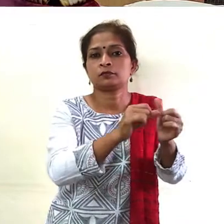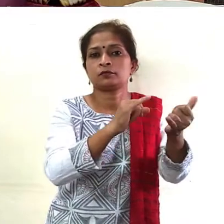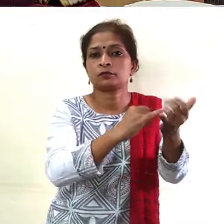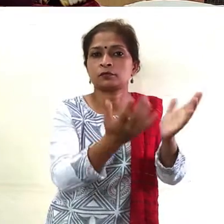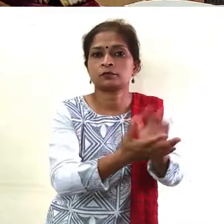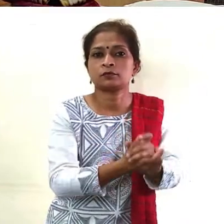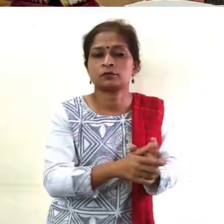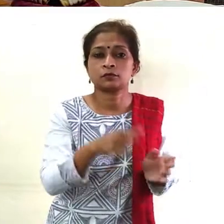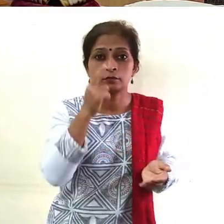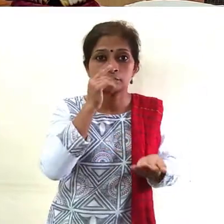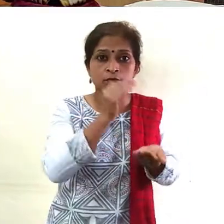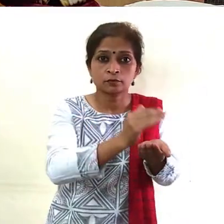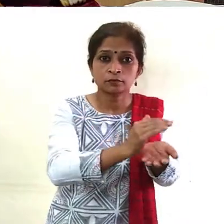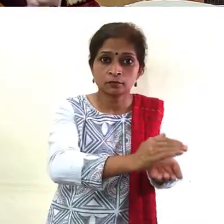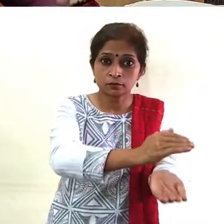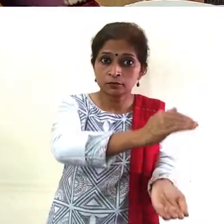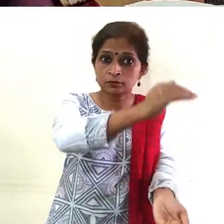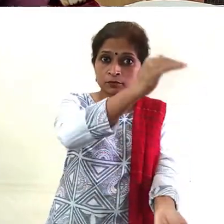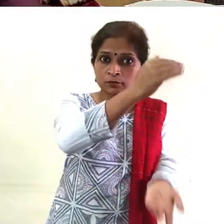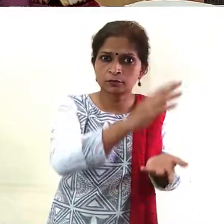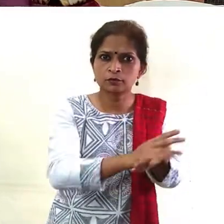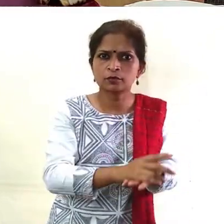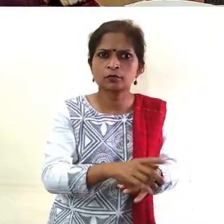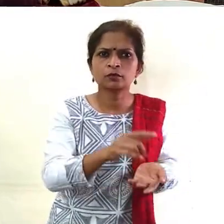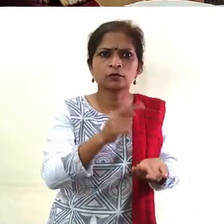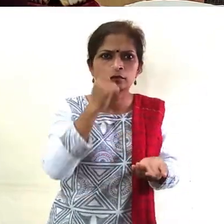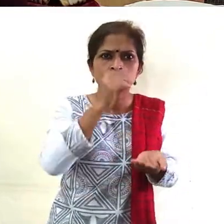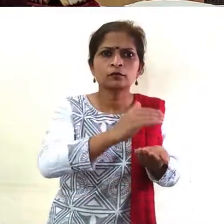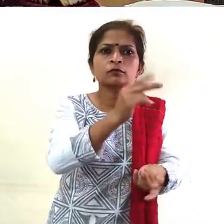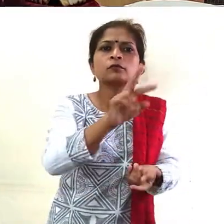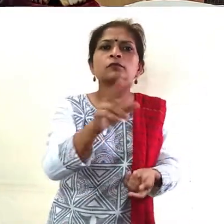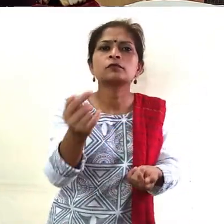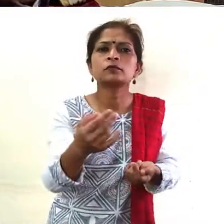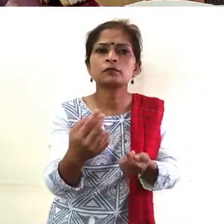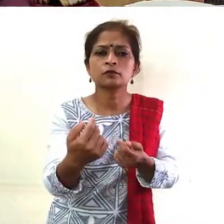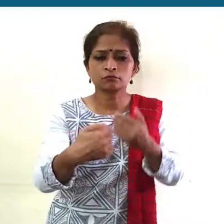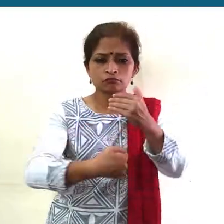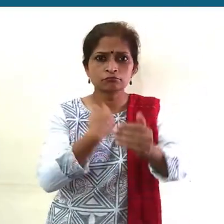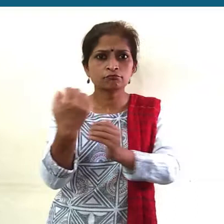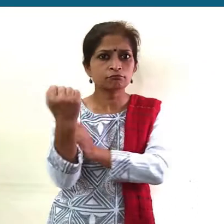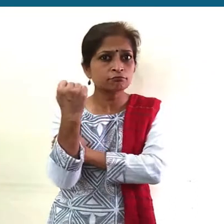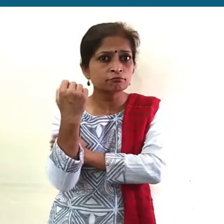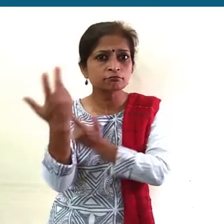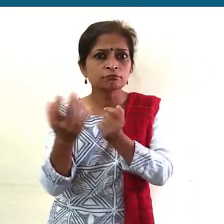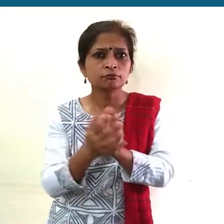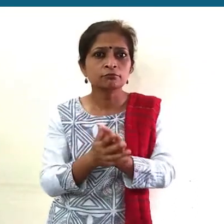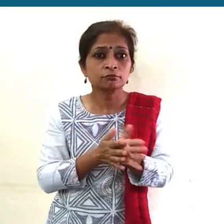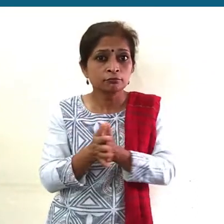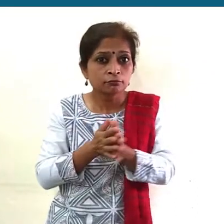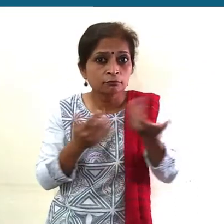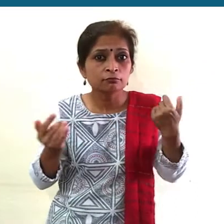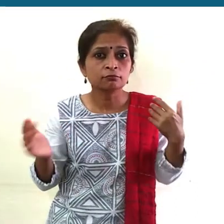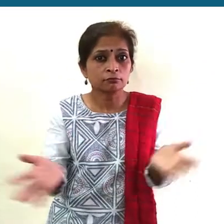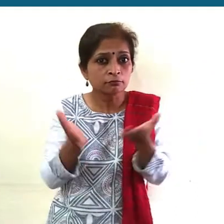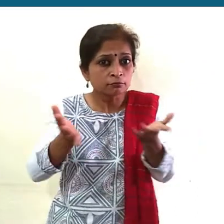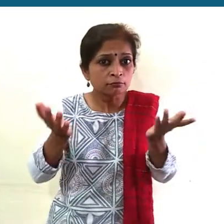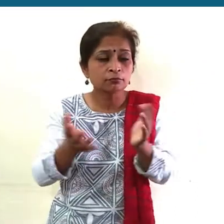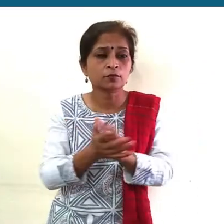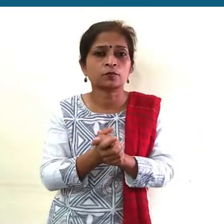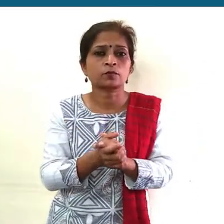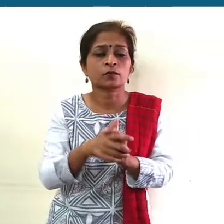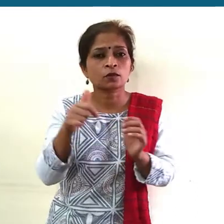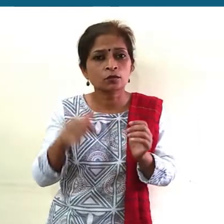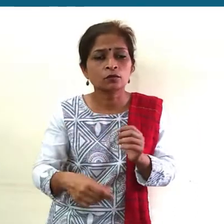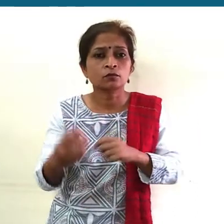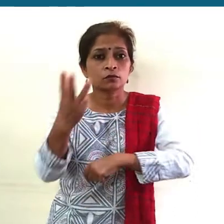से देवी अब बड़ी हो रही है ना धीरे धीरे, देवी यानी कि आपके अंदर की शक्ति जो है, तो उसे हम जागृत कर रहे हैं। तो पहले 3